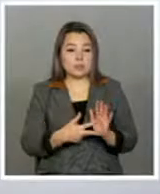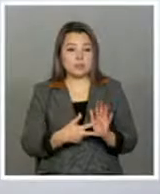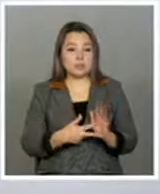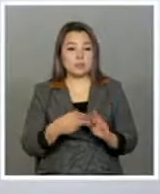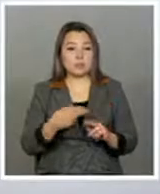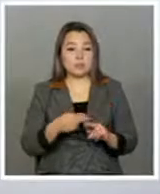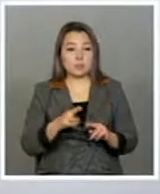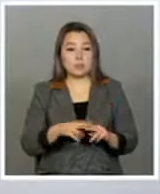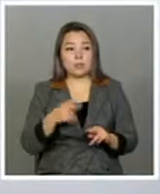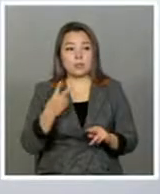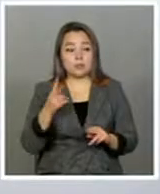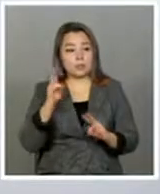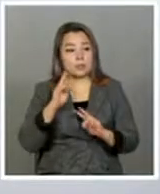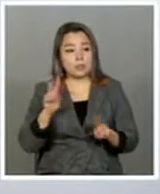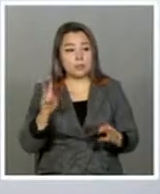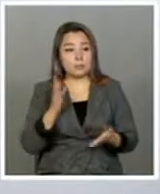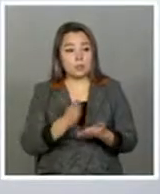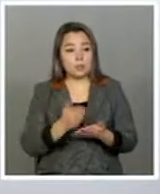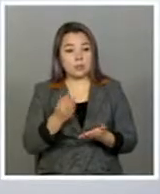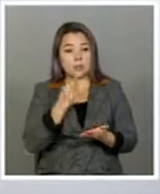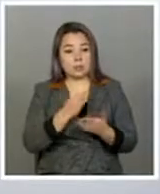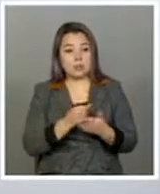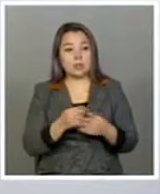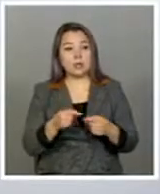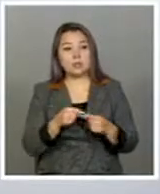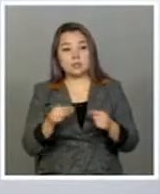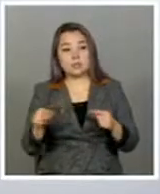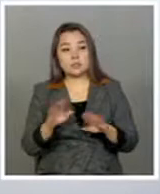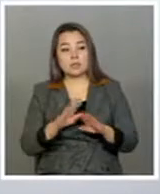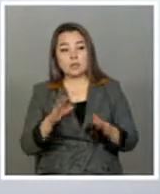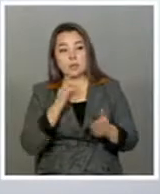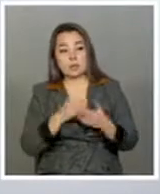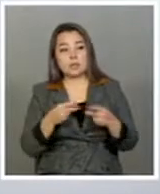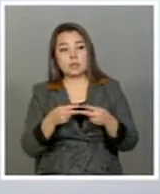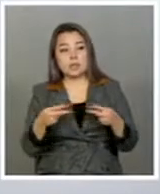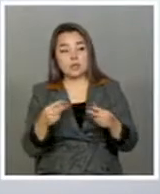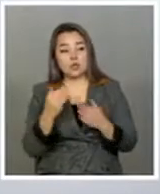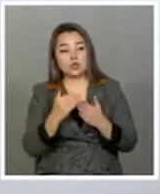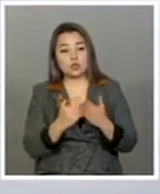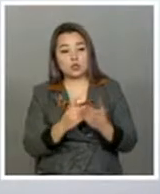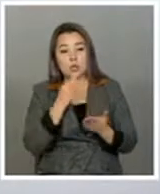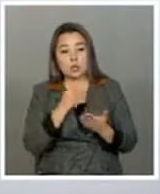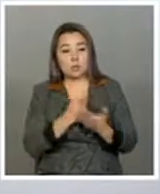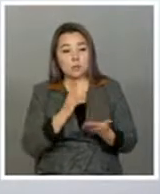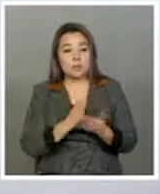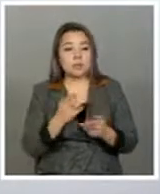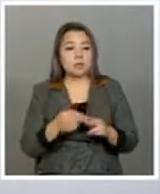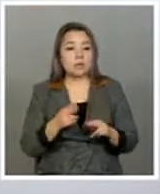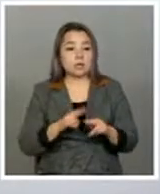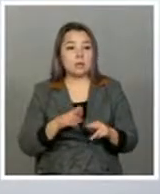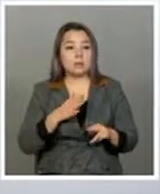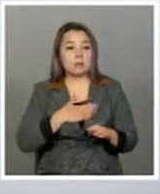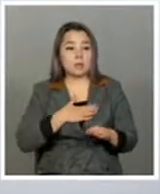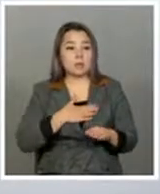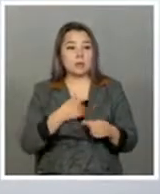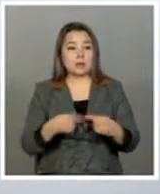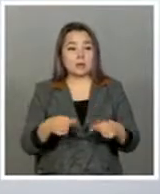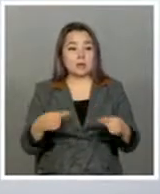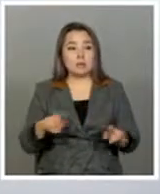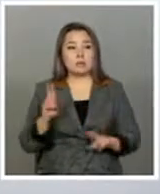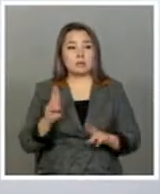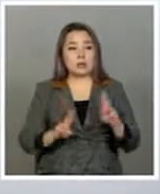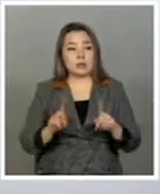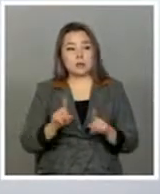Міне, екі белгісізі бар сызықтық емес теңдеулер жүйесіне келді. Ал енді біз бұны әртүрлі